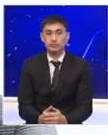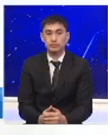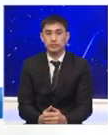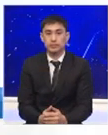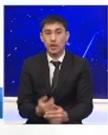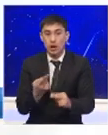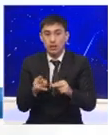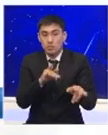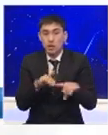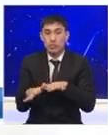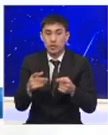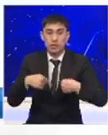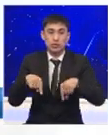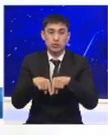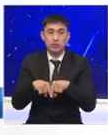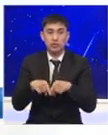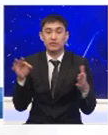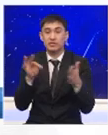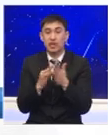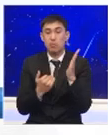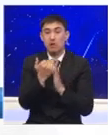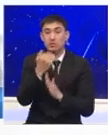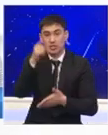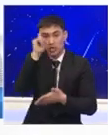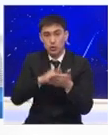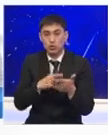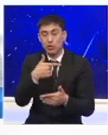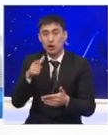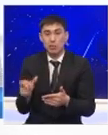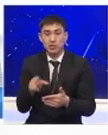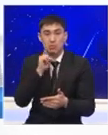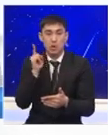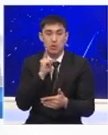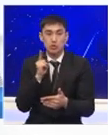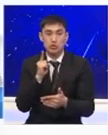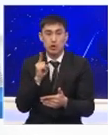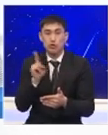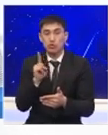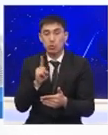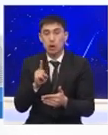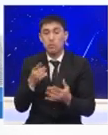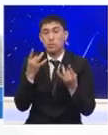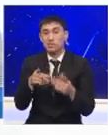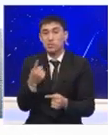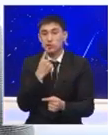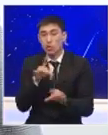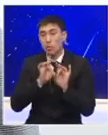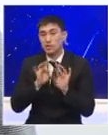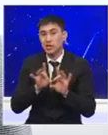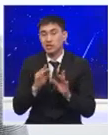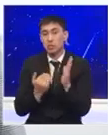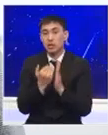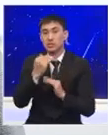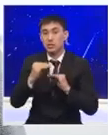это мероприятие организовано в целях повышения религиозной грамотности молодежи чтобы простым языком разъяснить